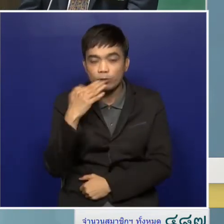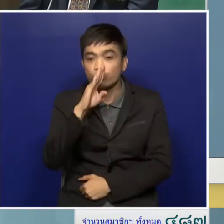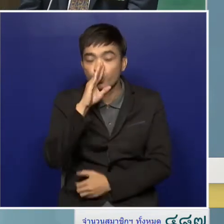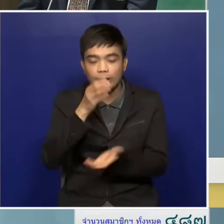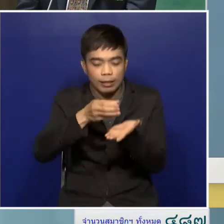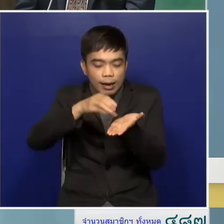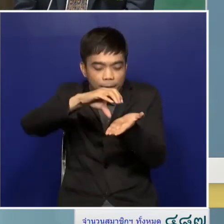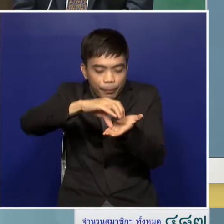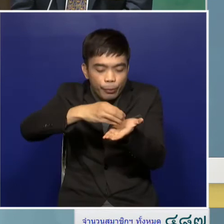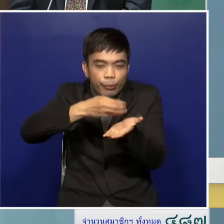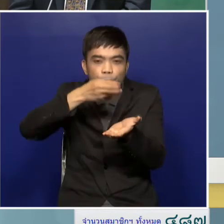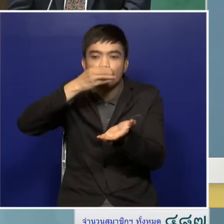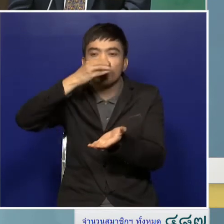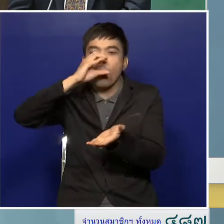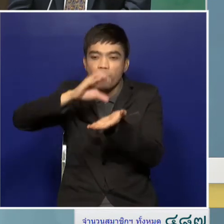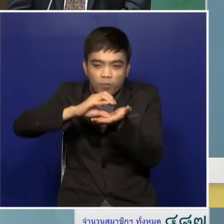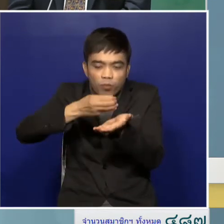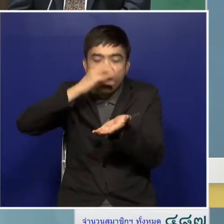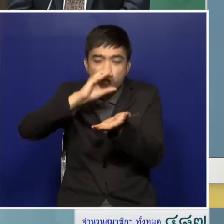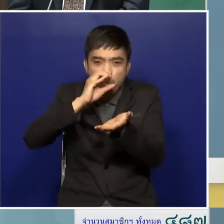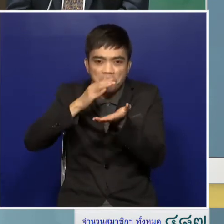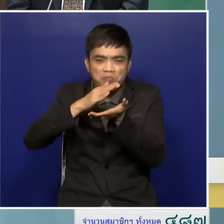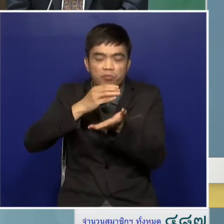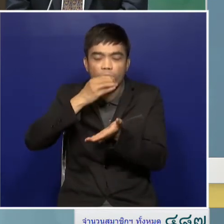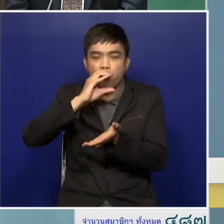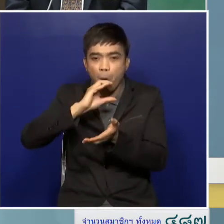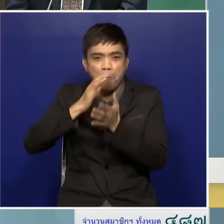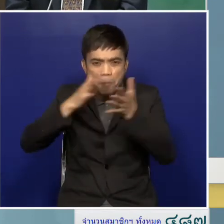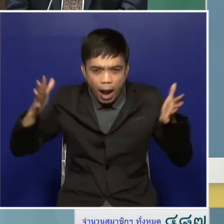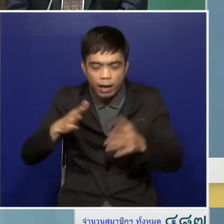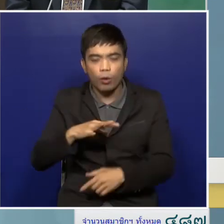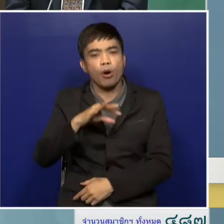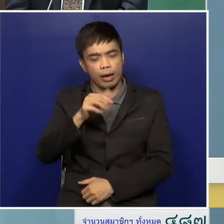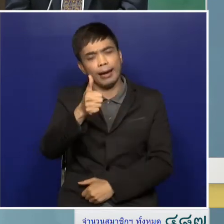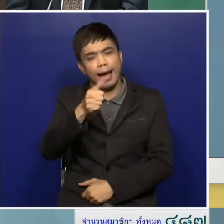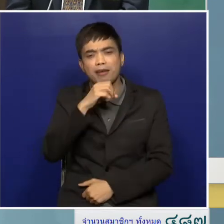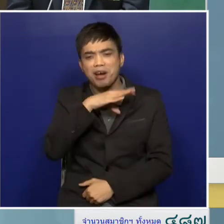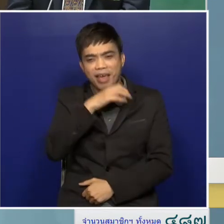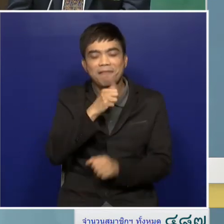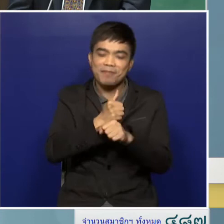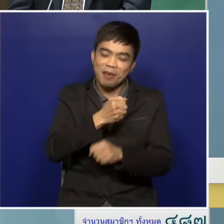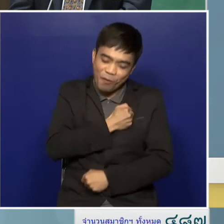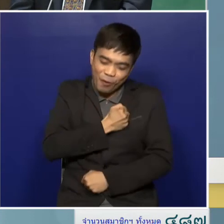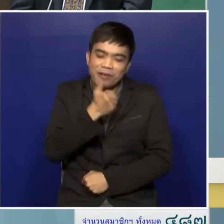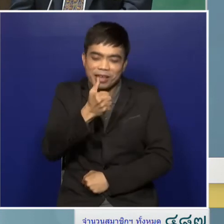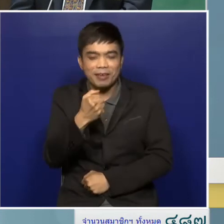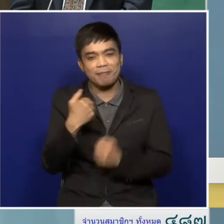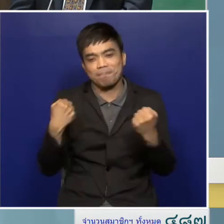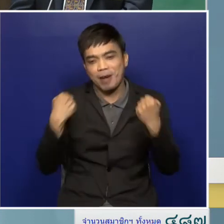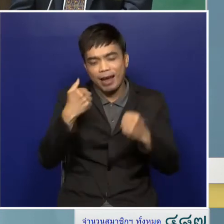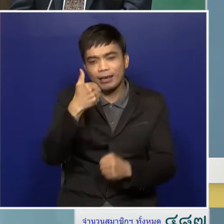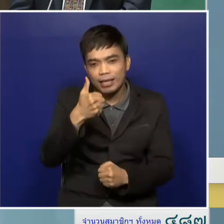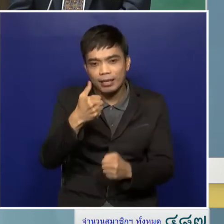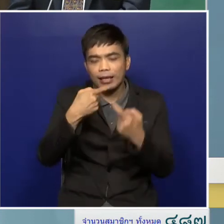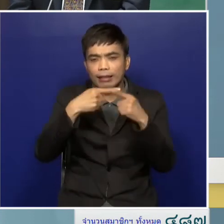กระท่อมเกินขีดเกินขนาดแต่ถ้ารู้ไหมครับมันเป็นยาขยันมีแต่ถ้าเสพมากแต่